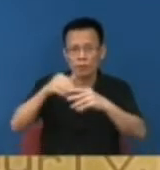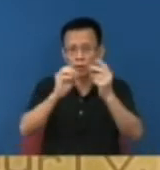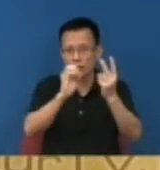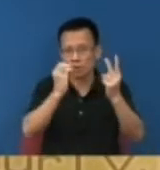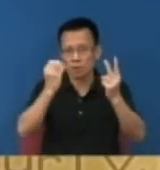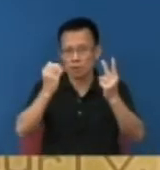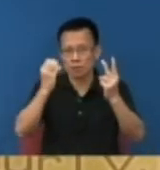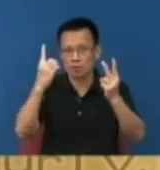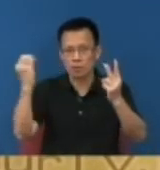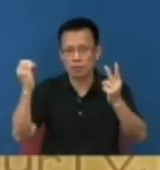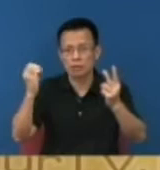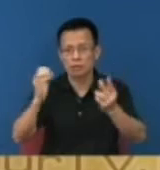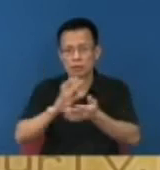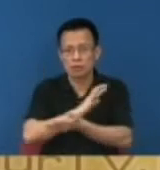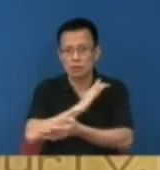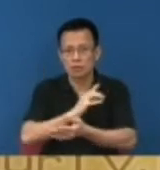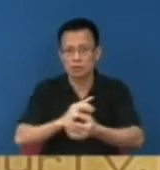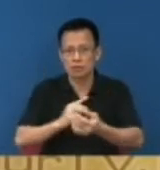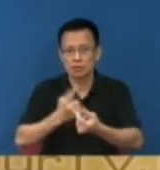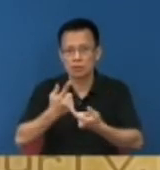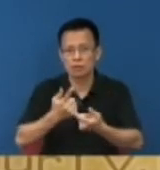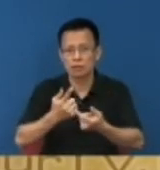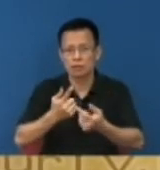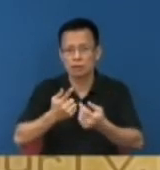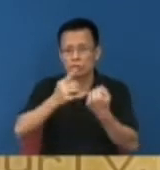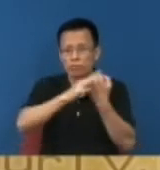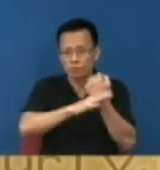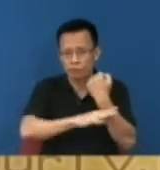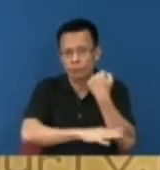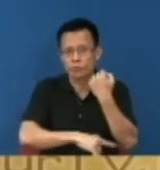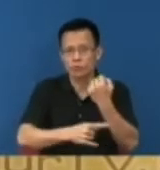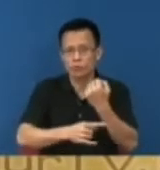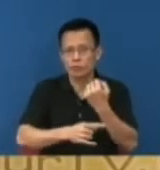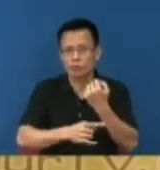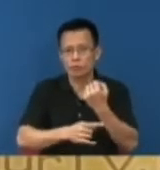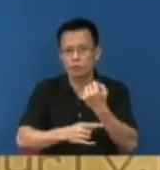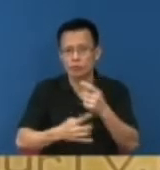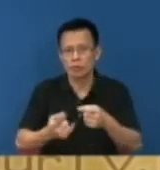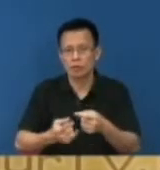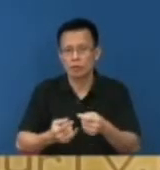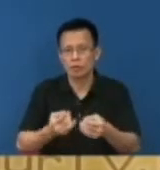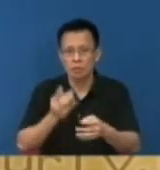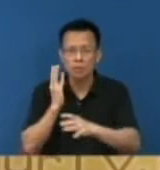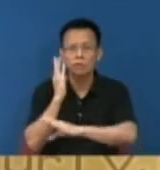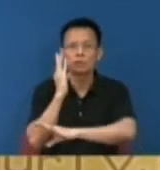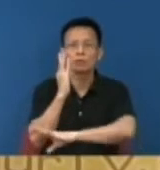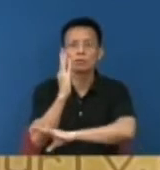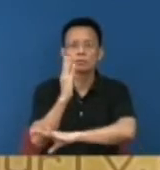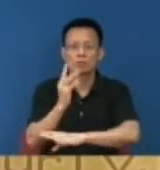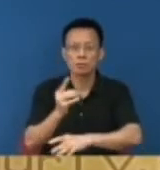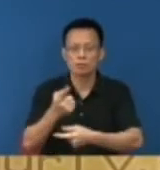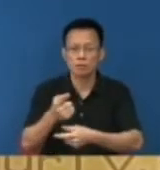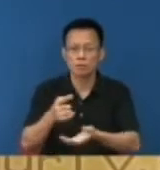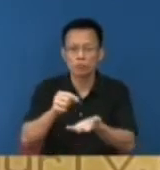2010年嘅妥協方案而衍生出嚟嘅超級區議會選舉。佢哋嘅黨魁何俊仁要參加特